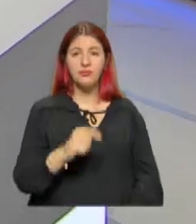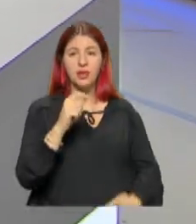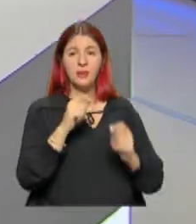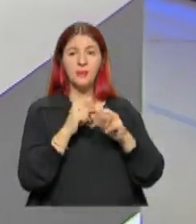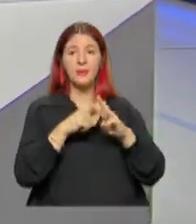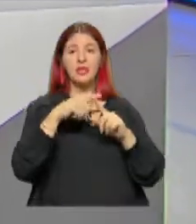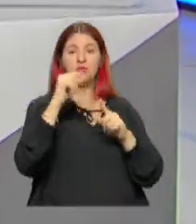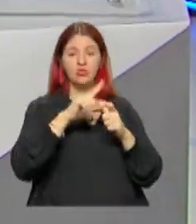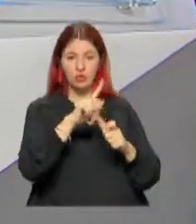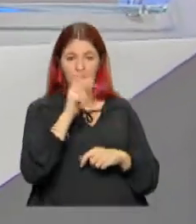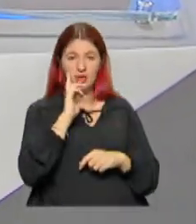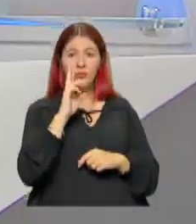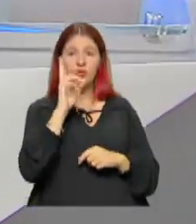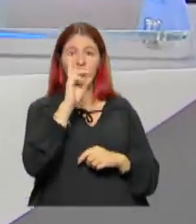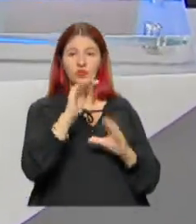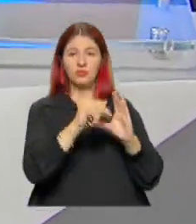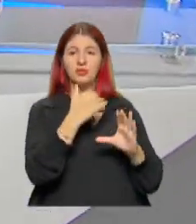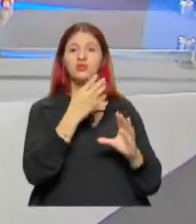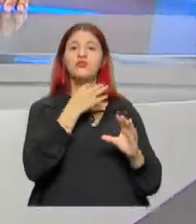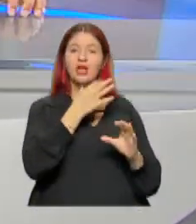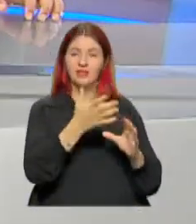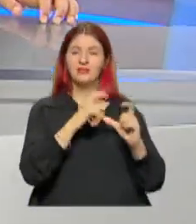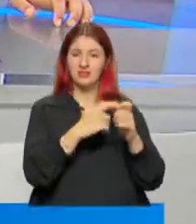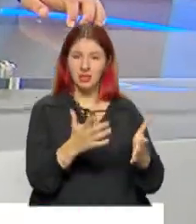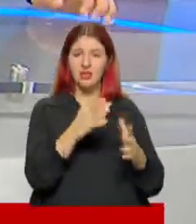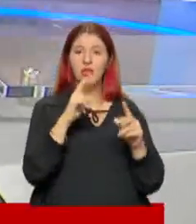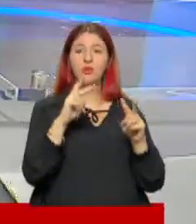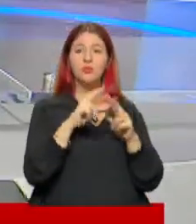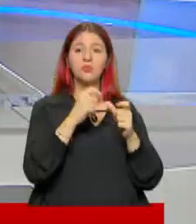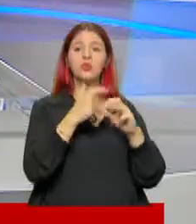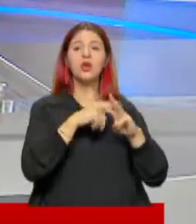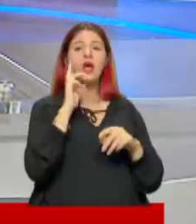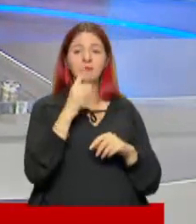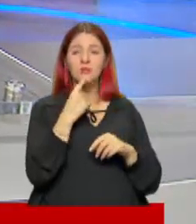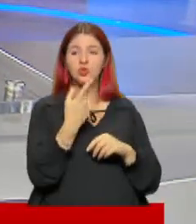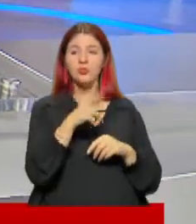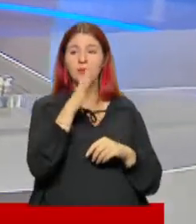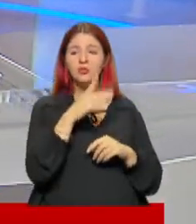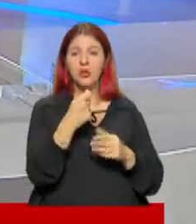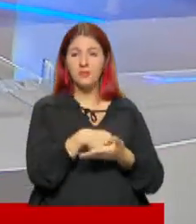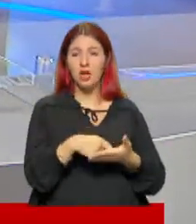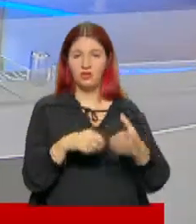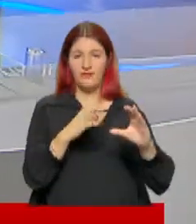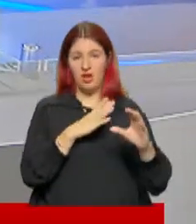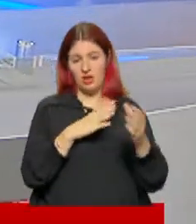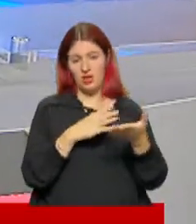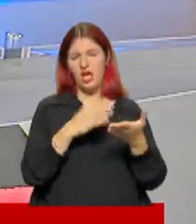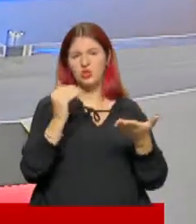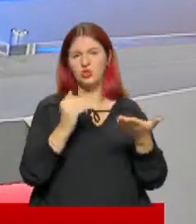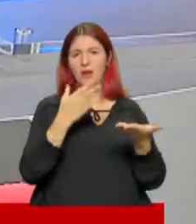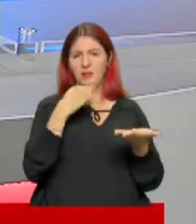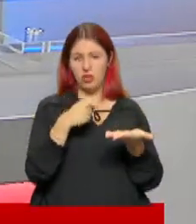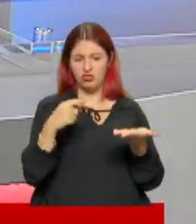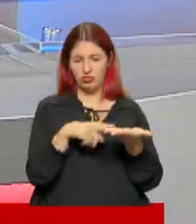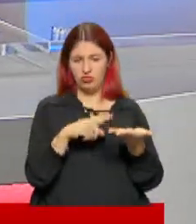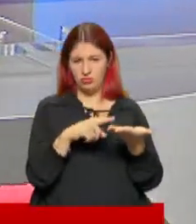Betül Tütüncükaya günaydın, gördüm mesajınızı, çok sağ olun. Müge Hanım demiş ki 3500 lira maaşınız varsa, en düşük emekli